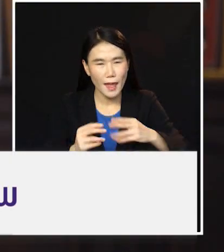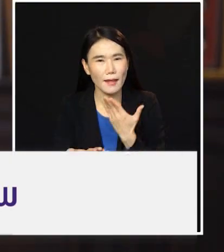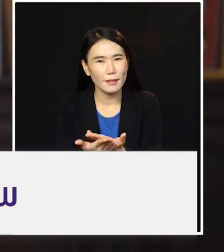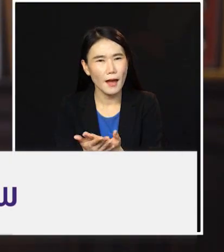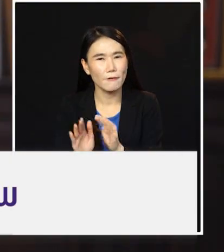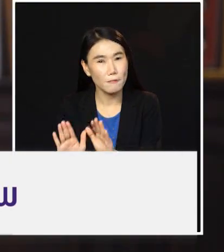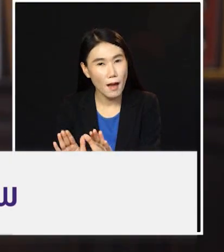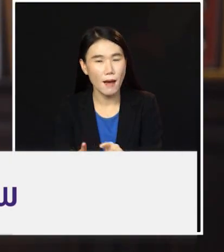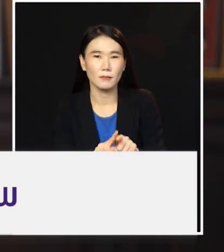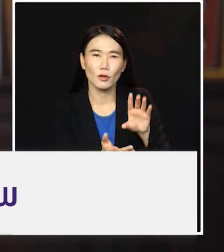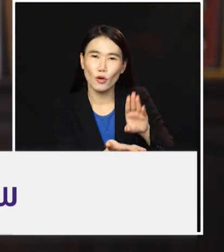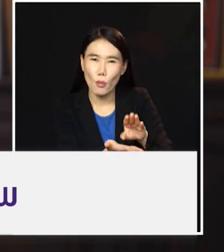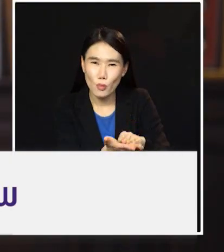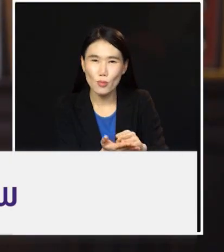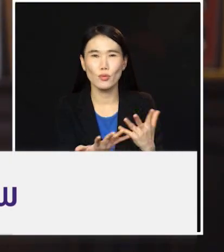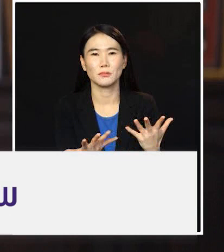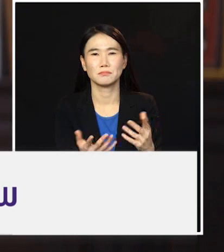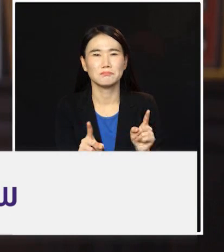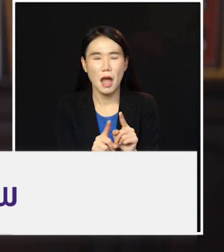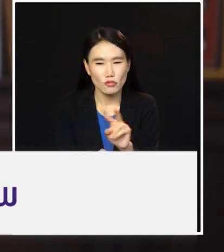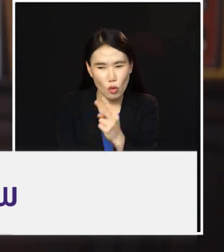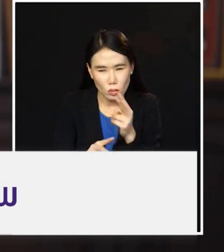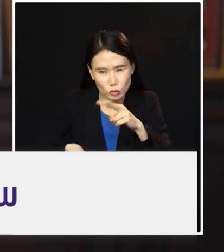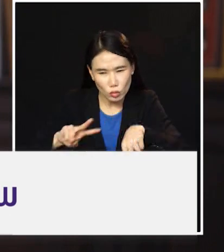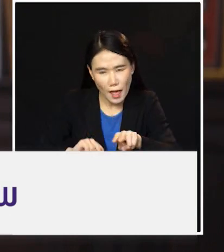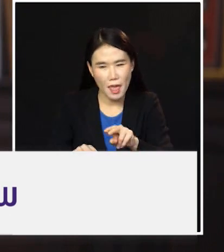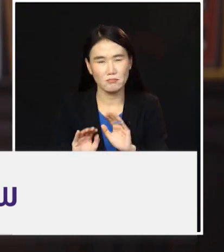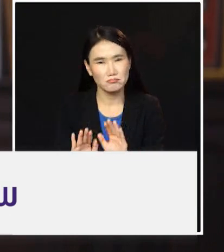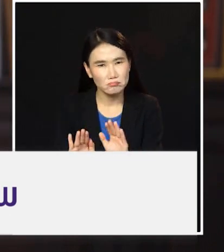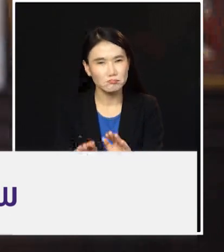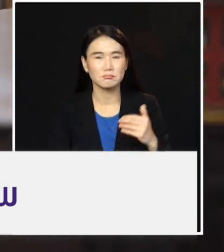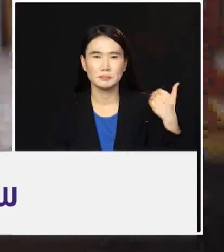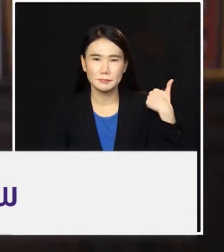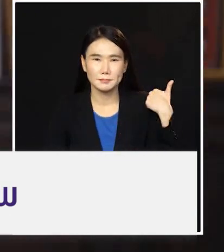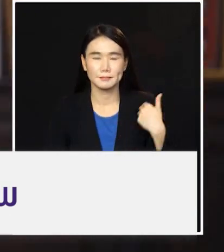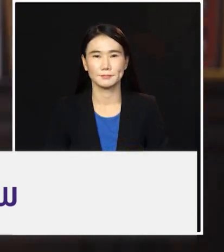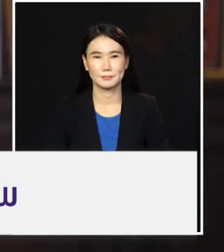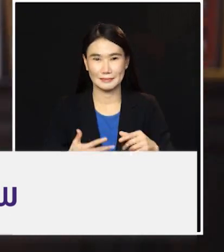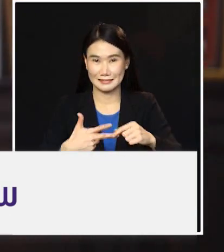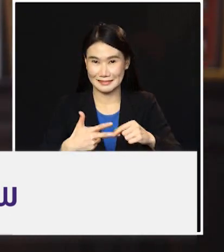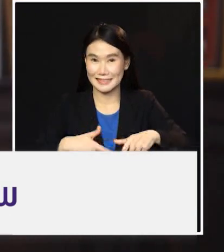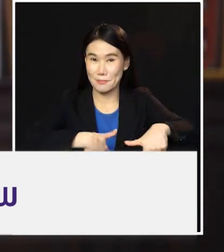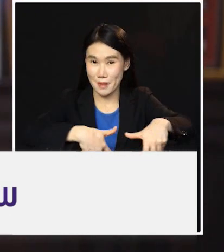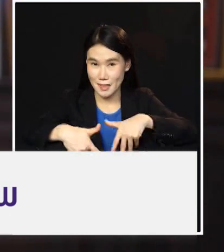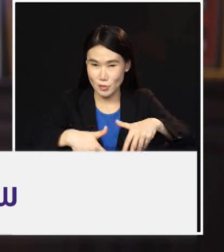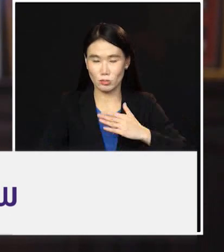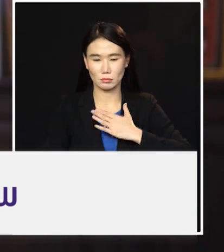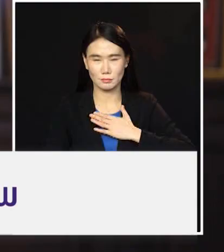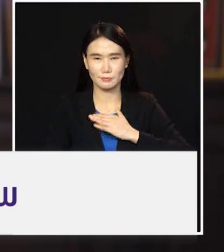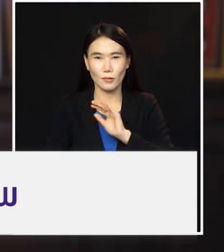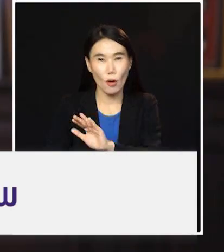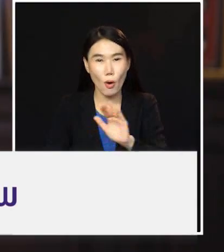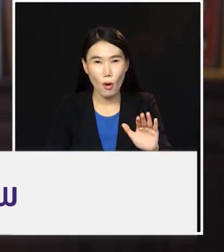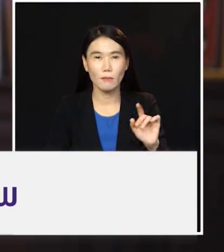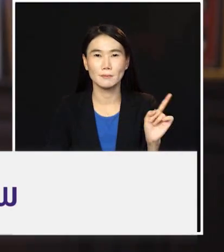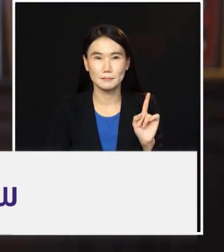นที่ดูแลทรัพย์ของเราไม่ว่าจะเป็นข้อมูลหรือว่าเป็นเงินที่เราฝากอยู่ในธนาคารและตัวเรา